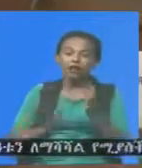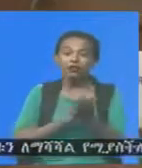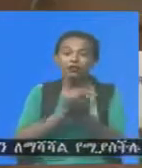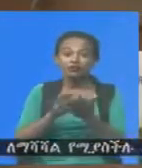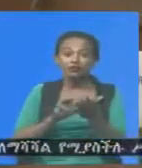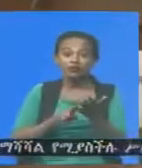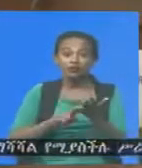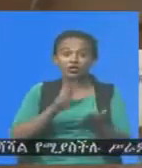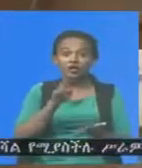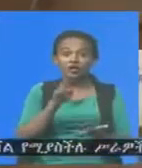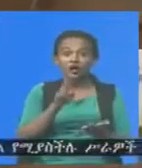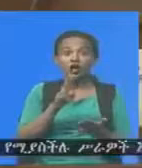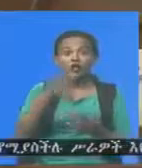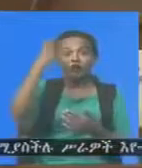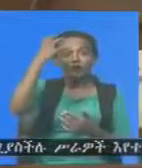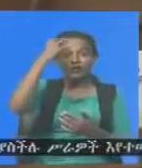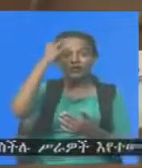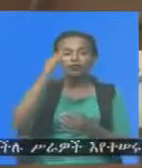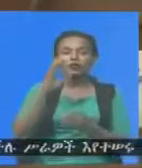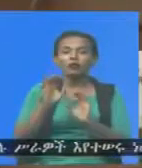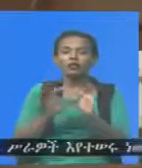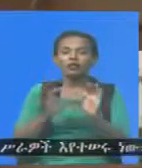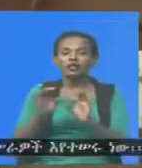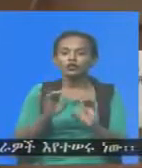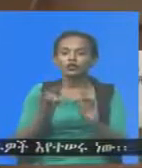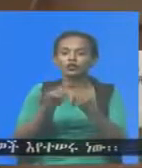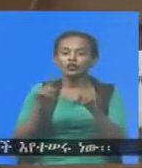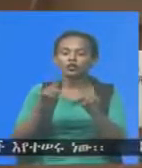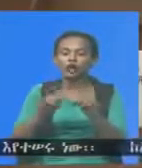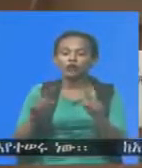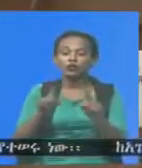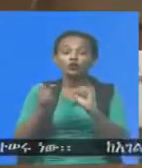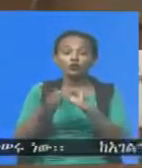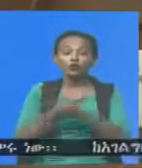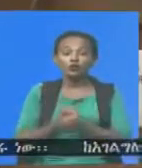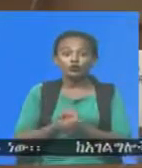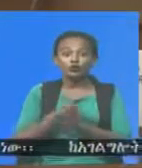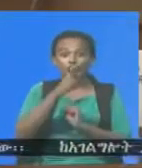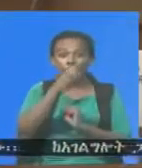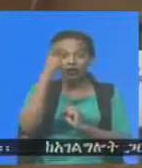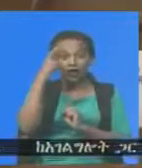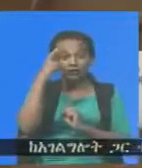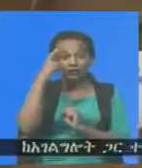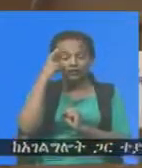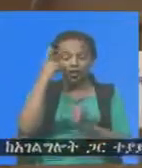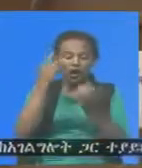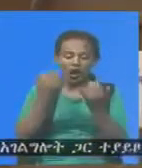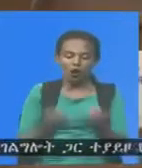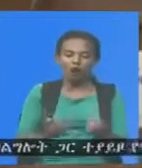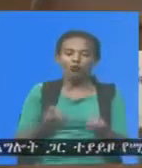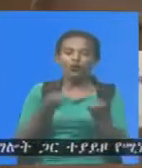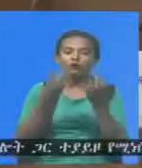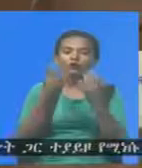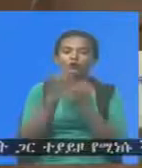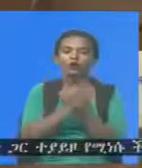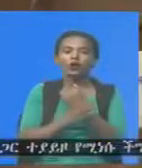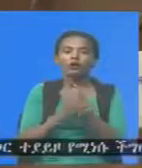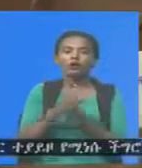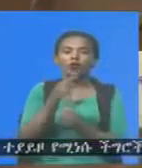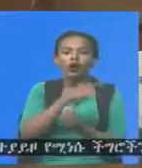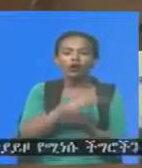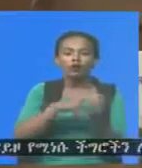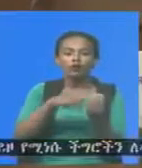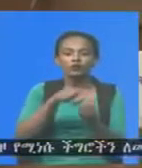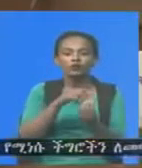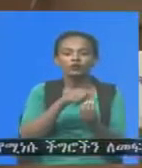መነሻ መንግስት ባካሄዳቸው የተለያዩ ሪፎርሞችና ለውጦች ምክንያት አሁን በአብዛኛው የአገሪቱ አካባቢዎች